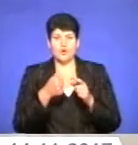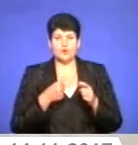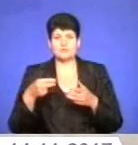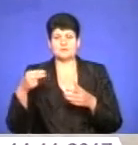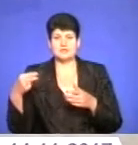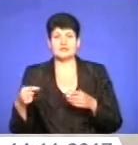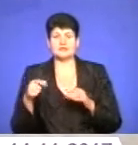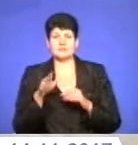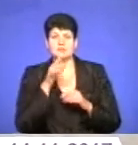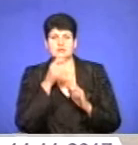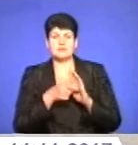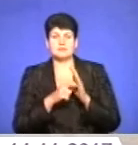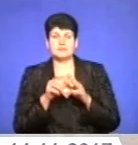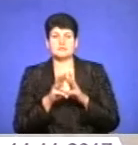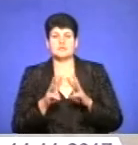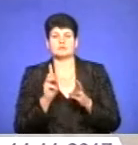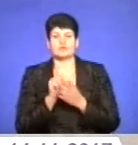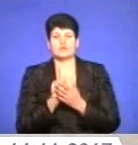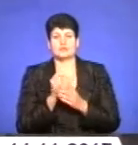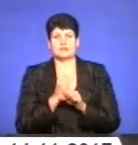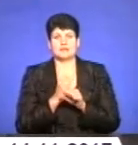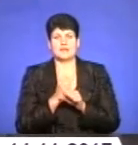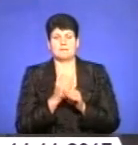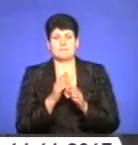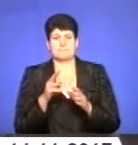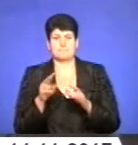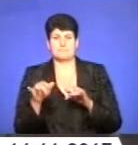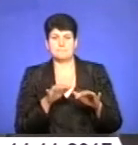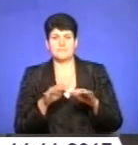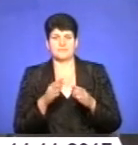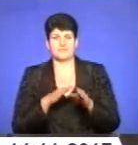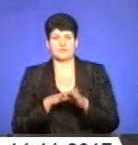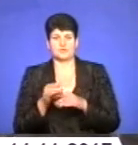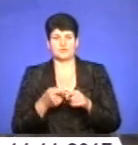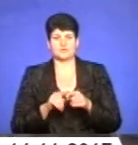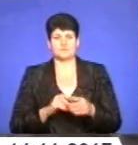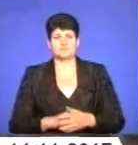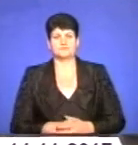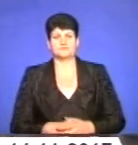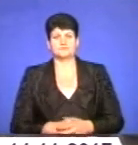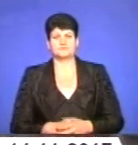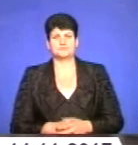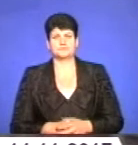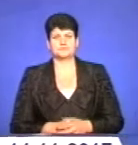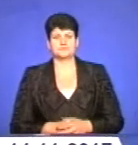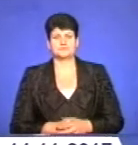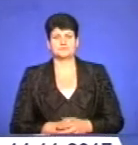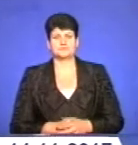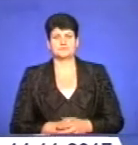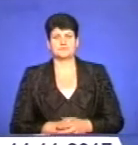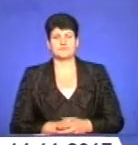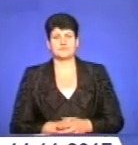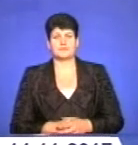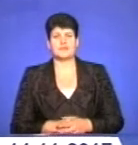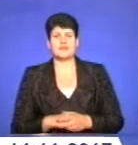Кабінет міністрів повинен розробити методику реалізації. Юлія Валах, Андрій Бодак, Вісті ТТБ. За